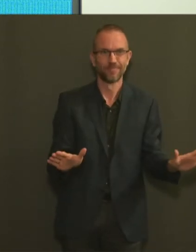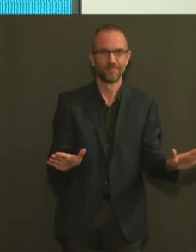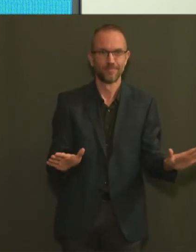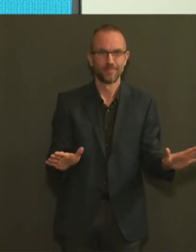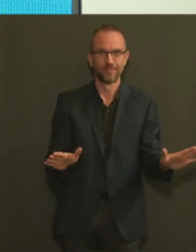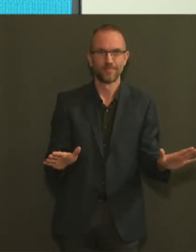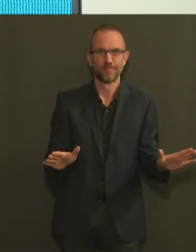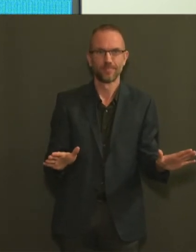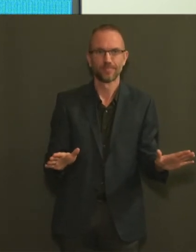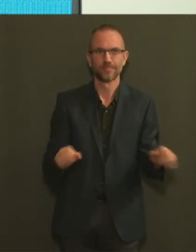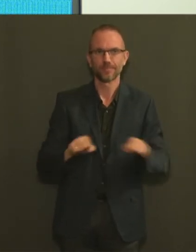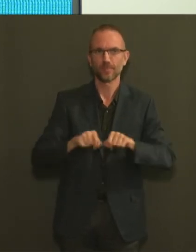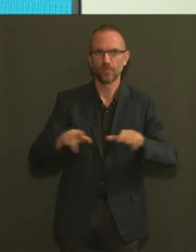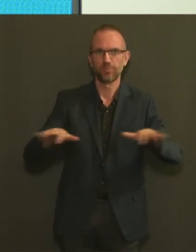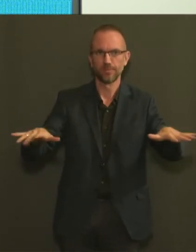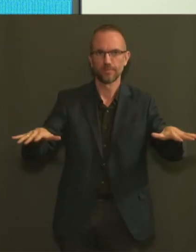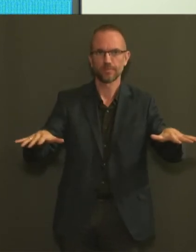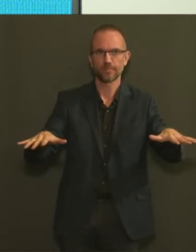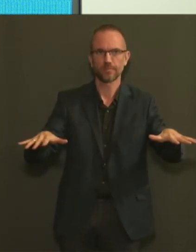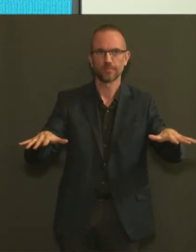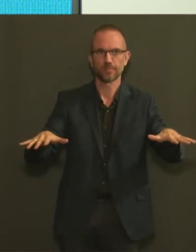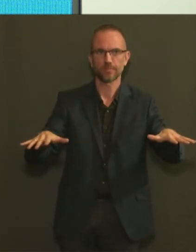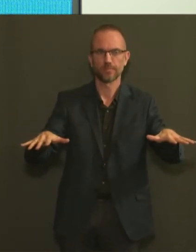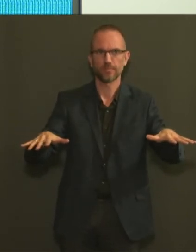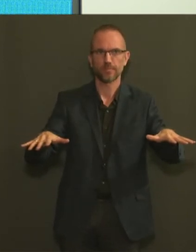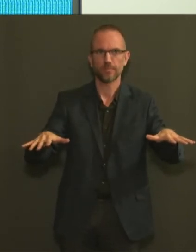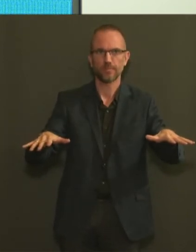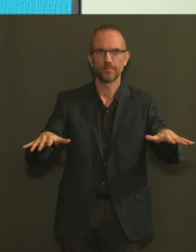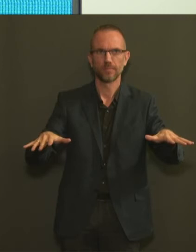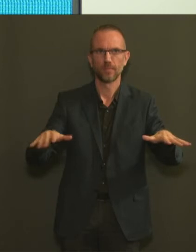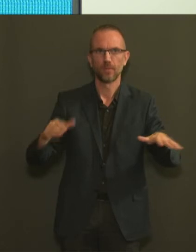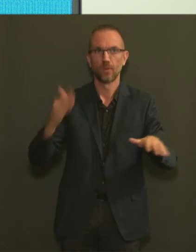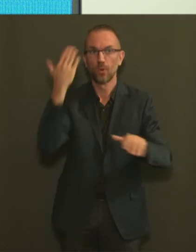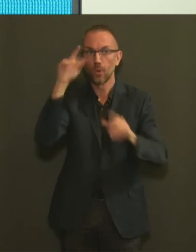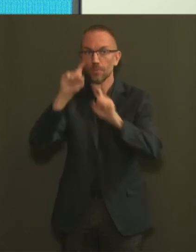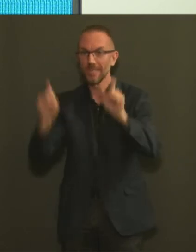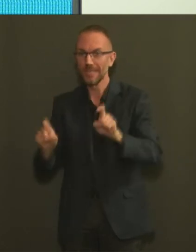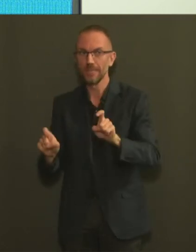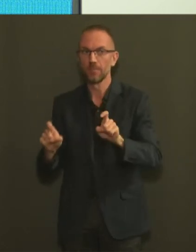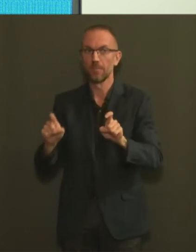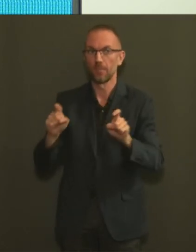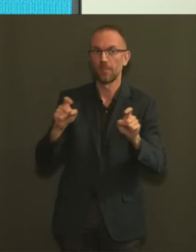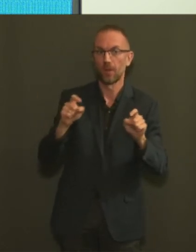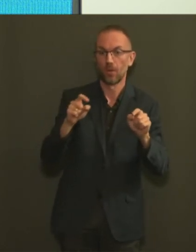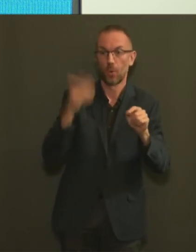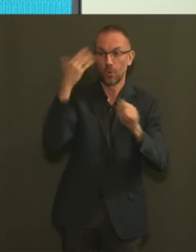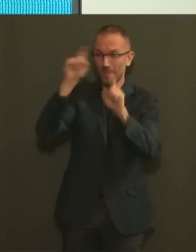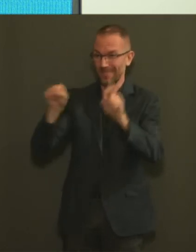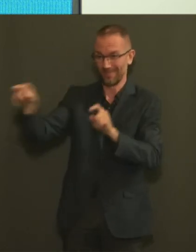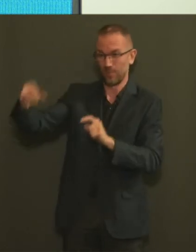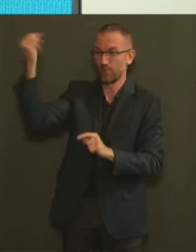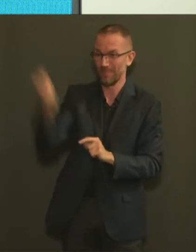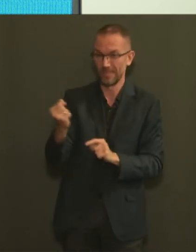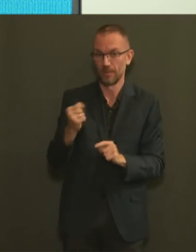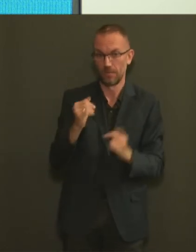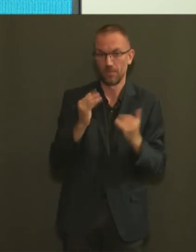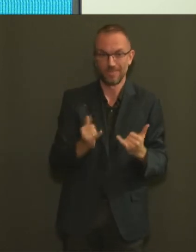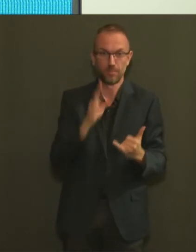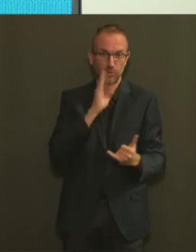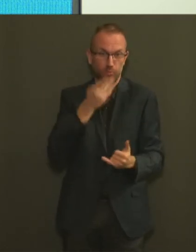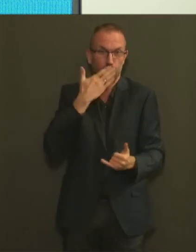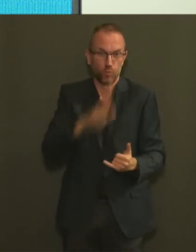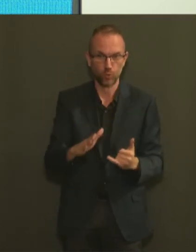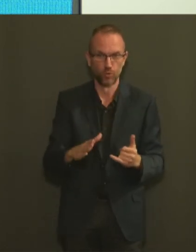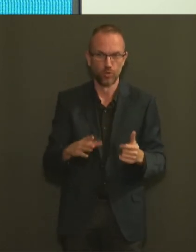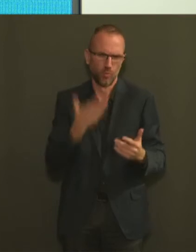aussi mauvaise ou souvent plus mauvaises même parfois nettement plus mauvaise que celle que nous connaissons actuellement en